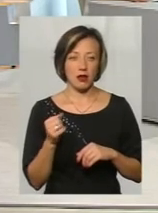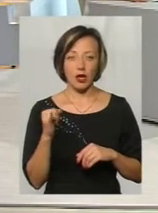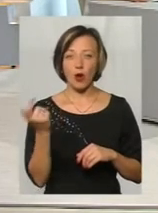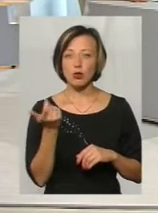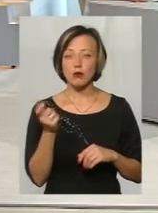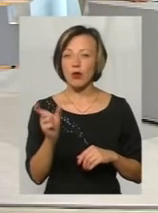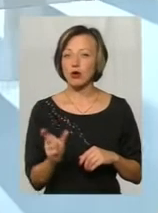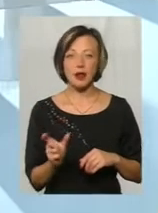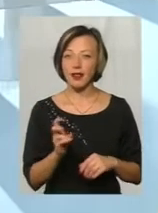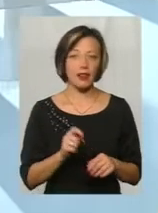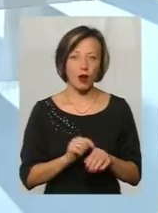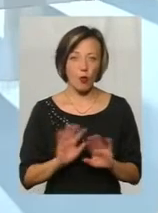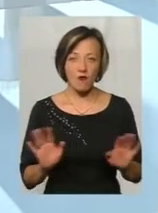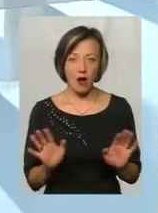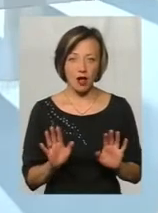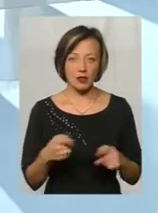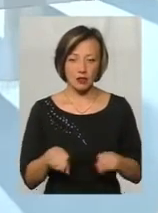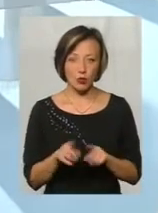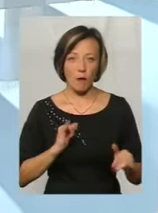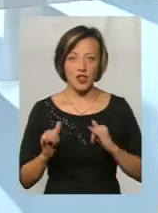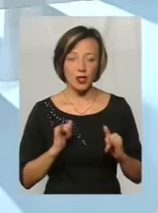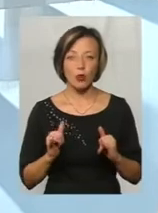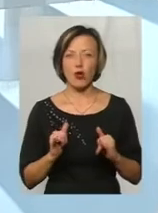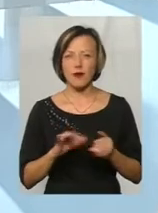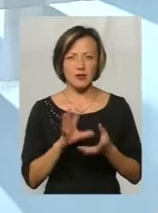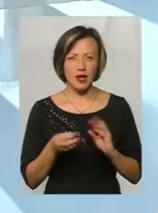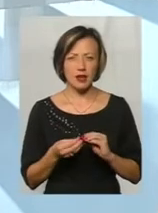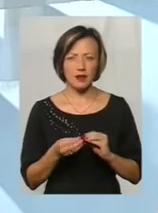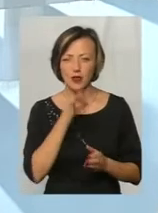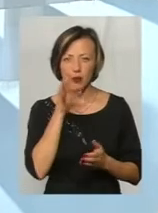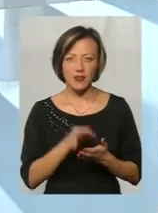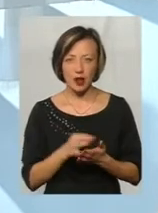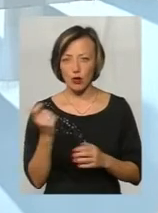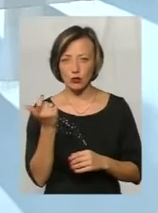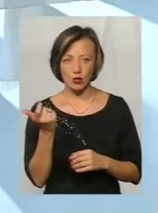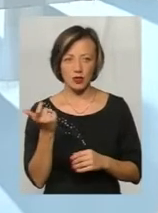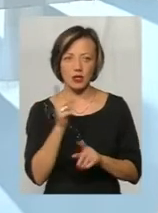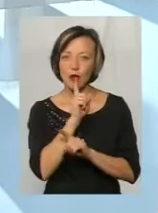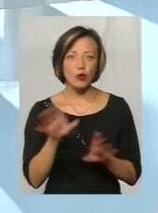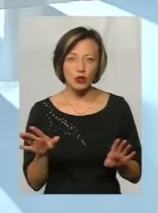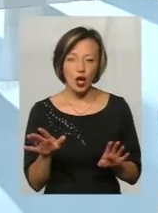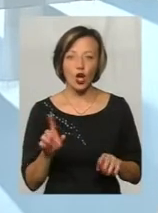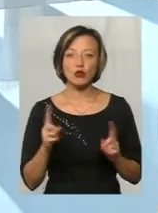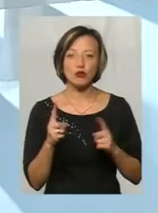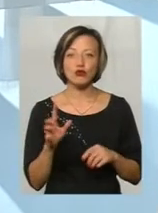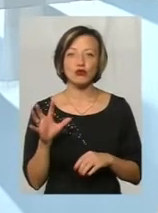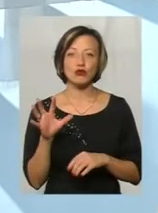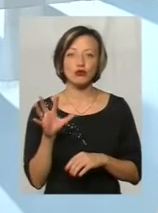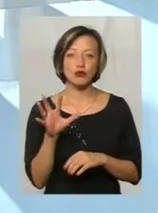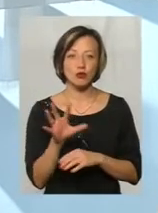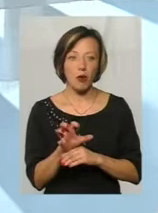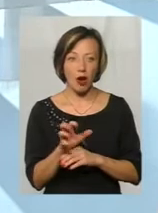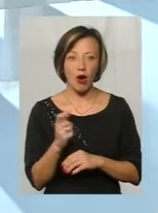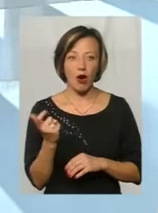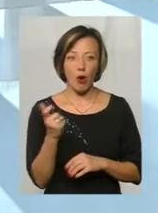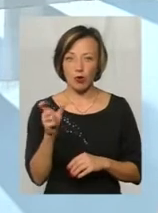господар не реагувала на таку поведінку собаки, то взагалі і відповідальності господаря не буде, тому що собака,